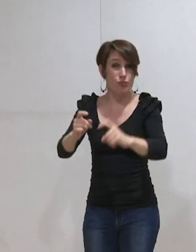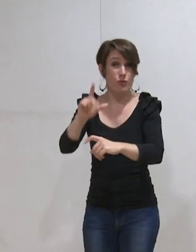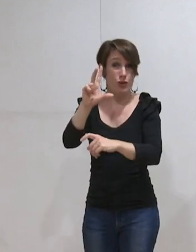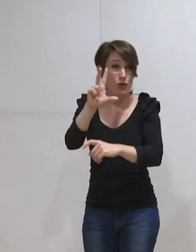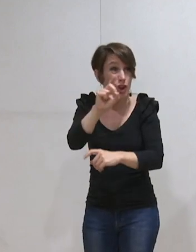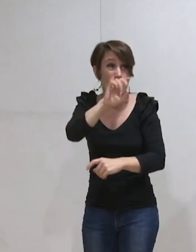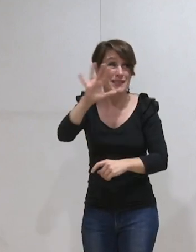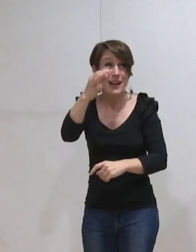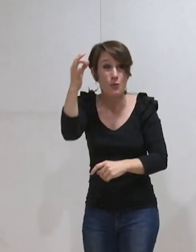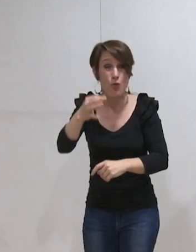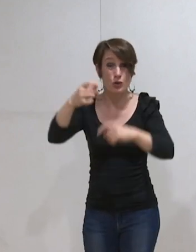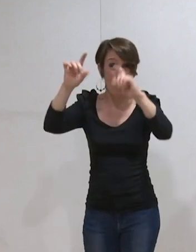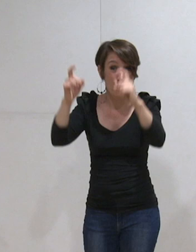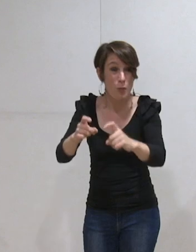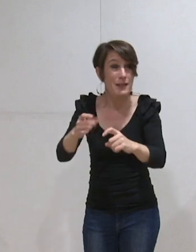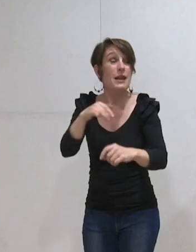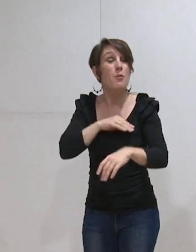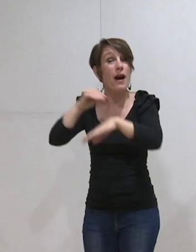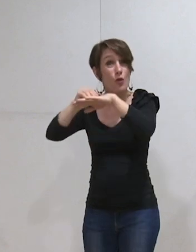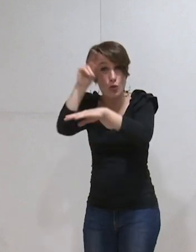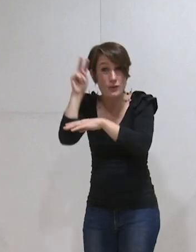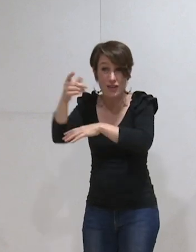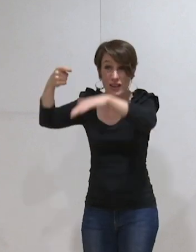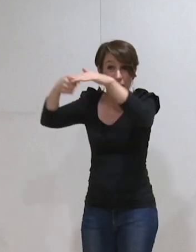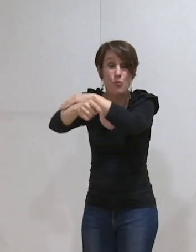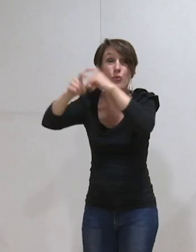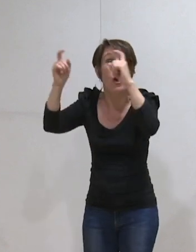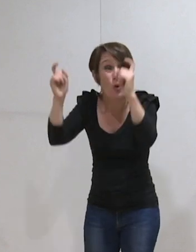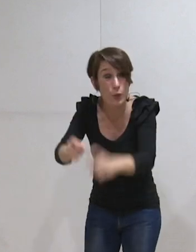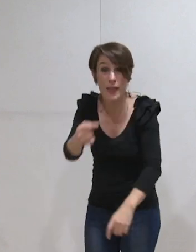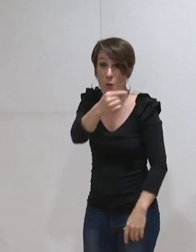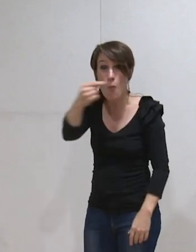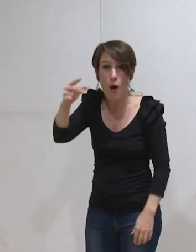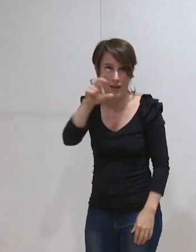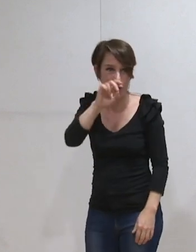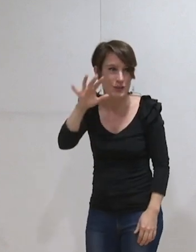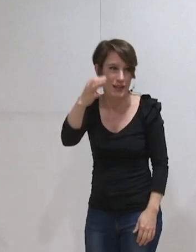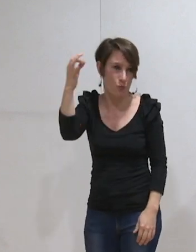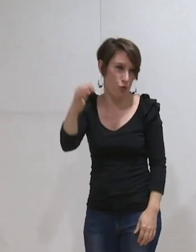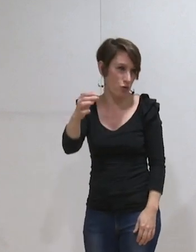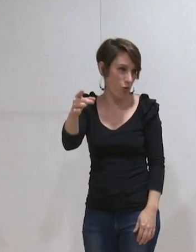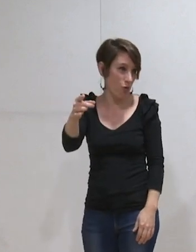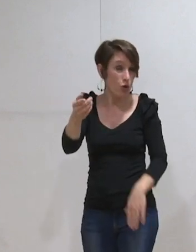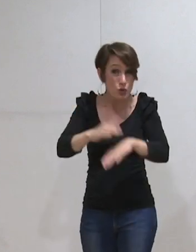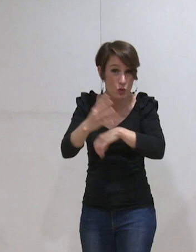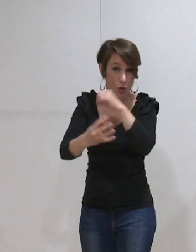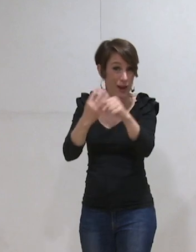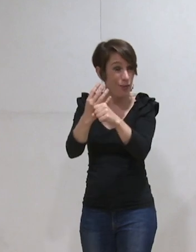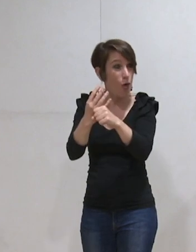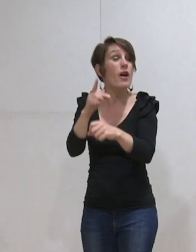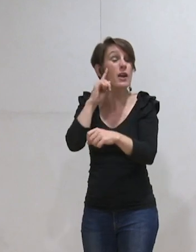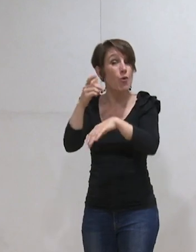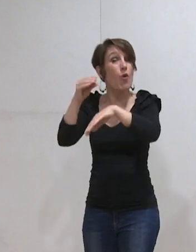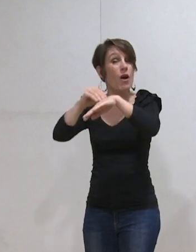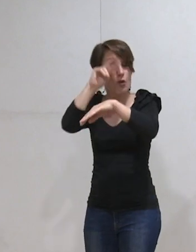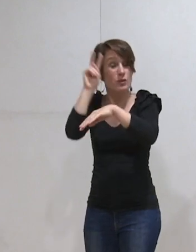35 % du conseil général en 4 ans puisqu'ils subissent les baisses de l'État donc nous sommes là effectivement